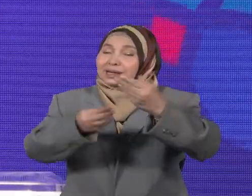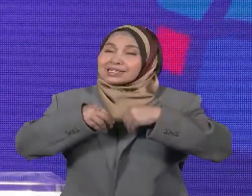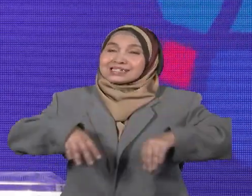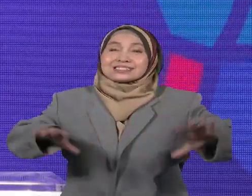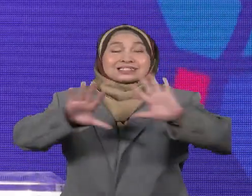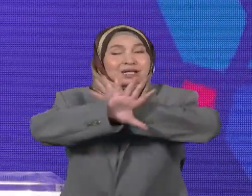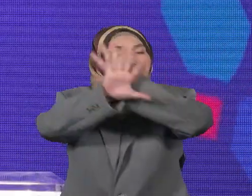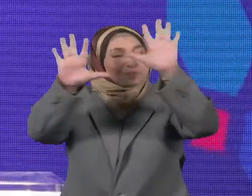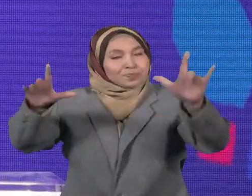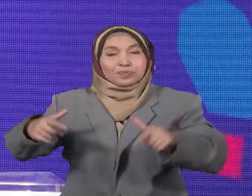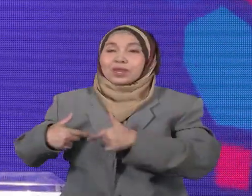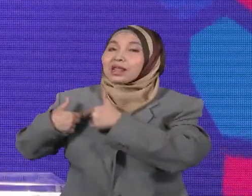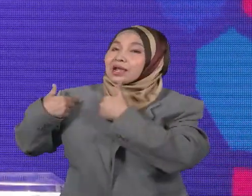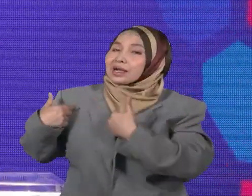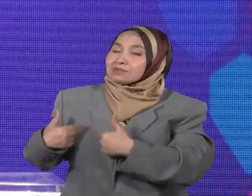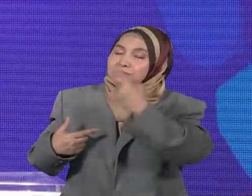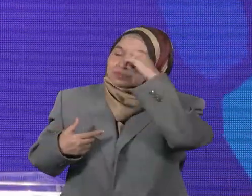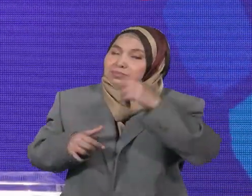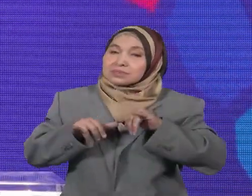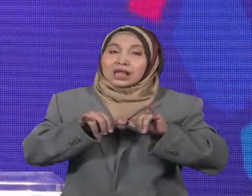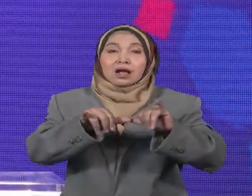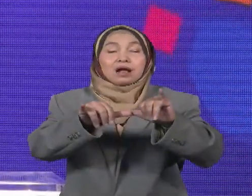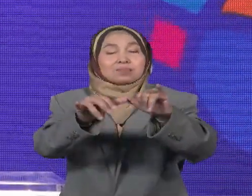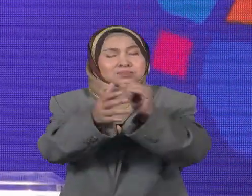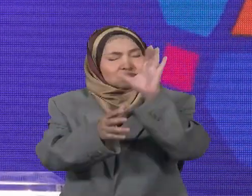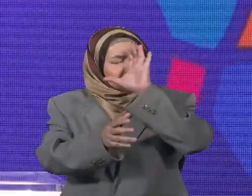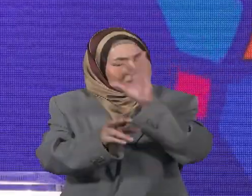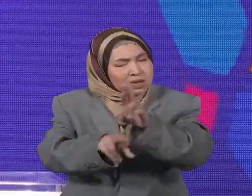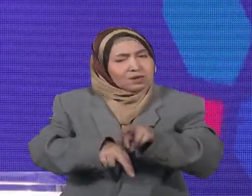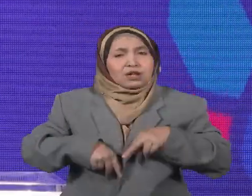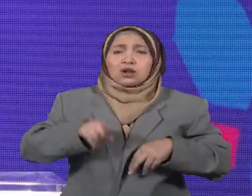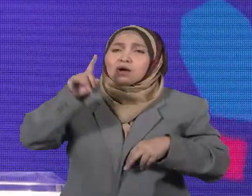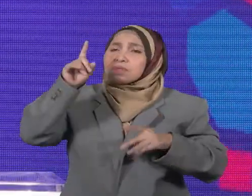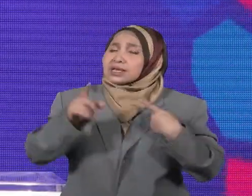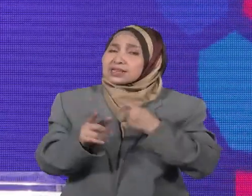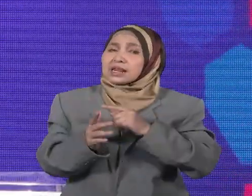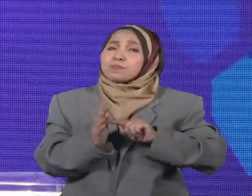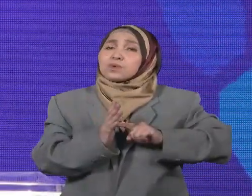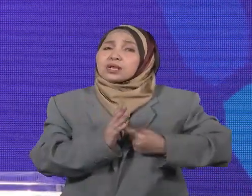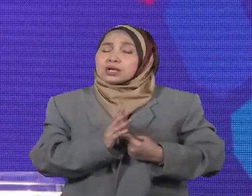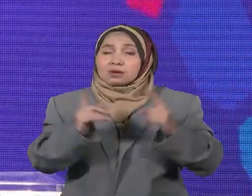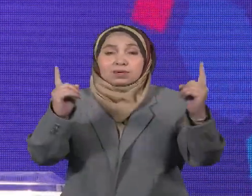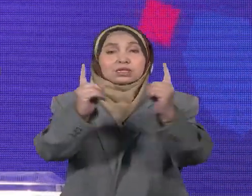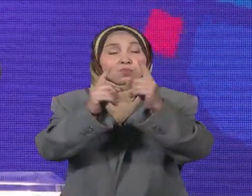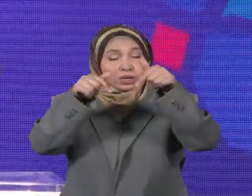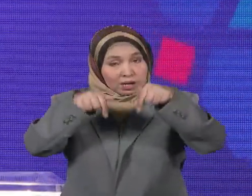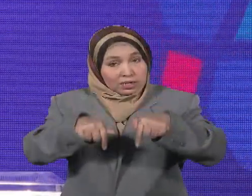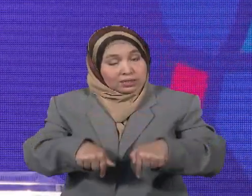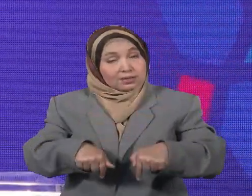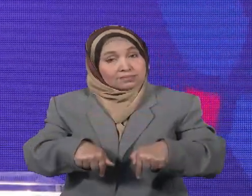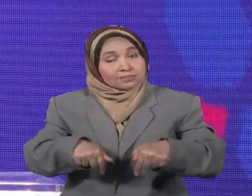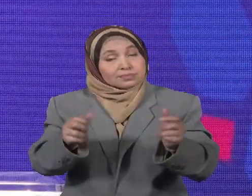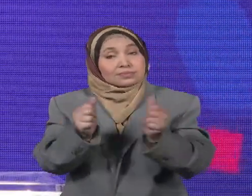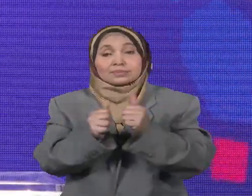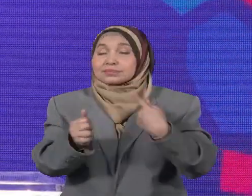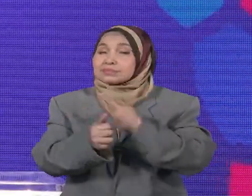kecerahan dalam hati kita untuk kita terus mencari keridaan Allah Subhanahu wa taala. Kita nak mulakan pertemuan hari ini dengan